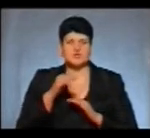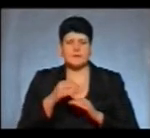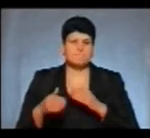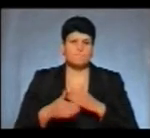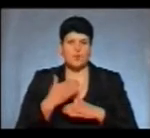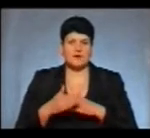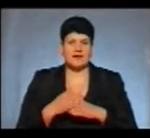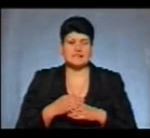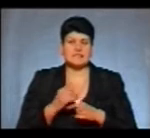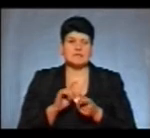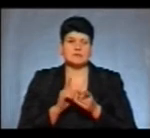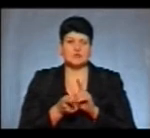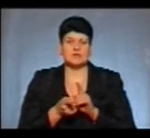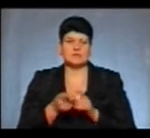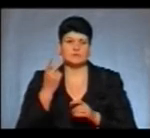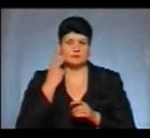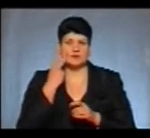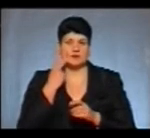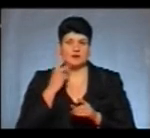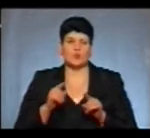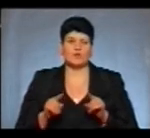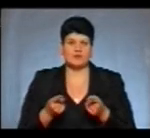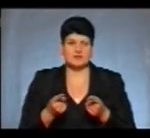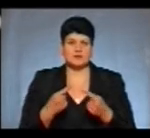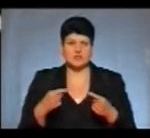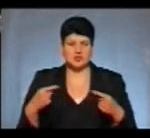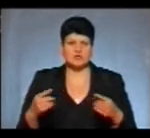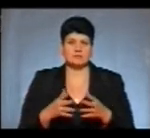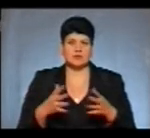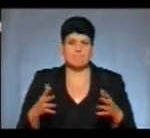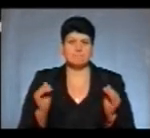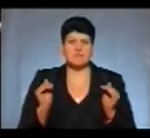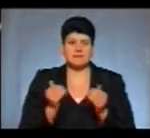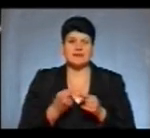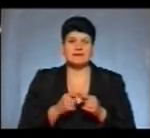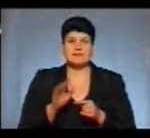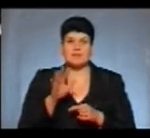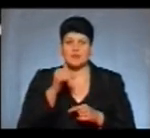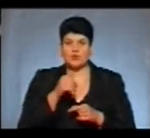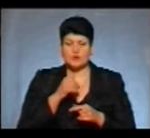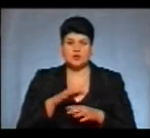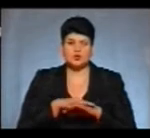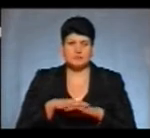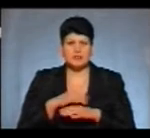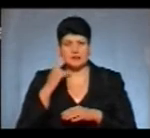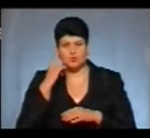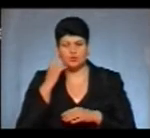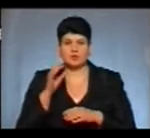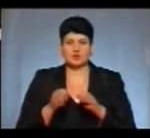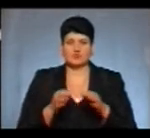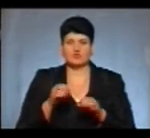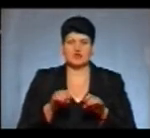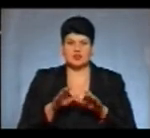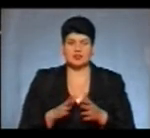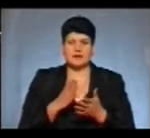змінено на довічне ув'язнення. Інші покарання збільшено. Мінімальне – 5 років. Суспільна думка і навіть судові рішення